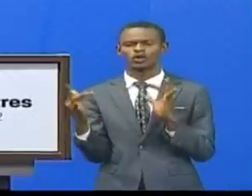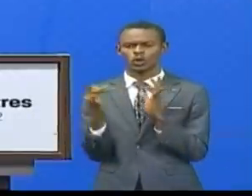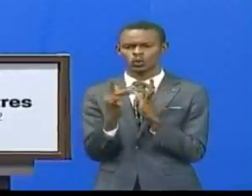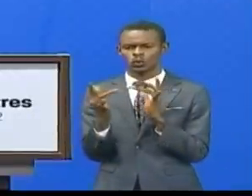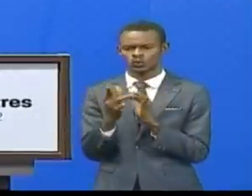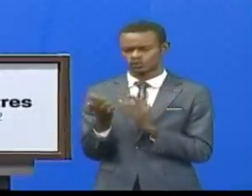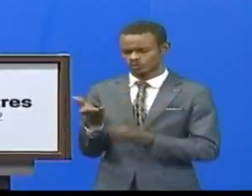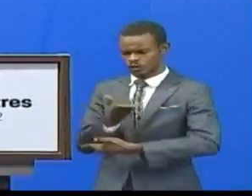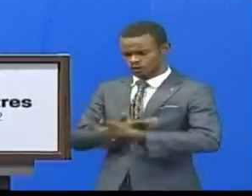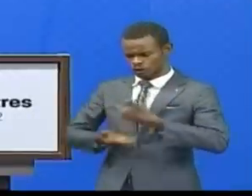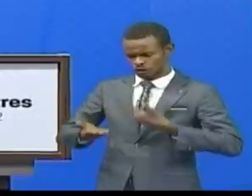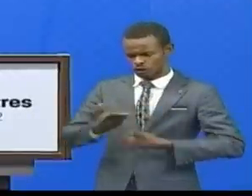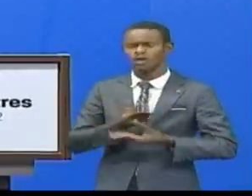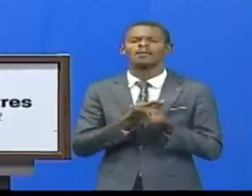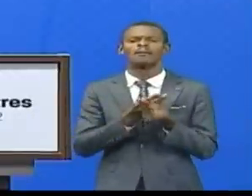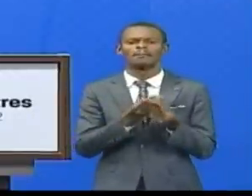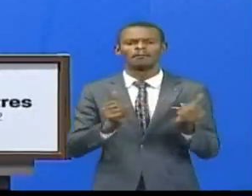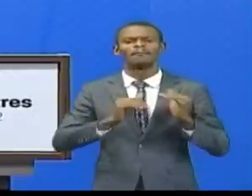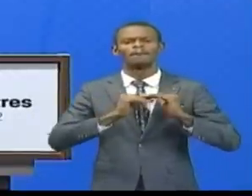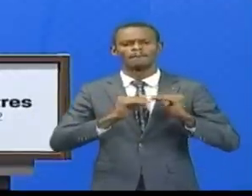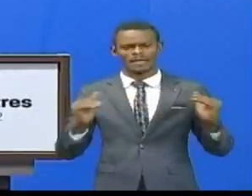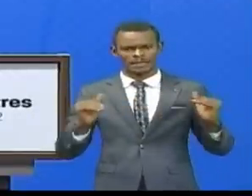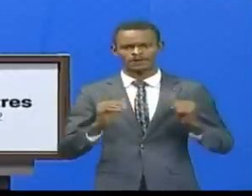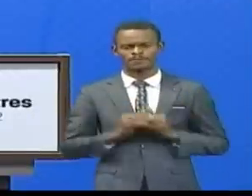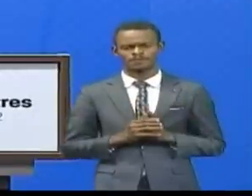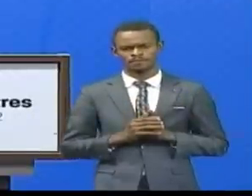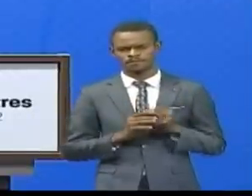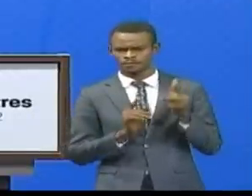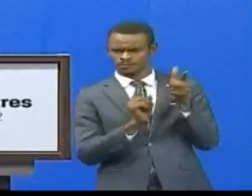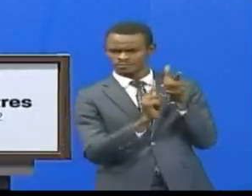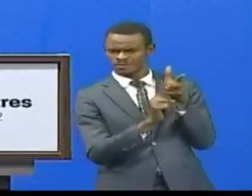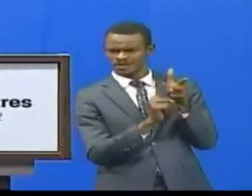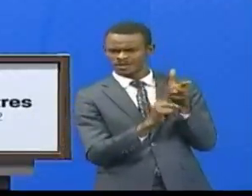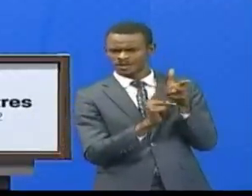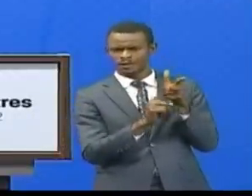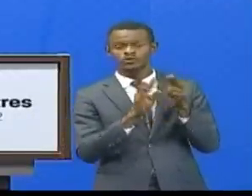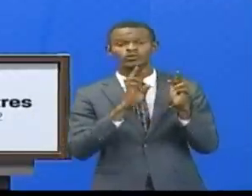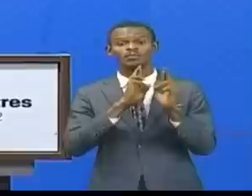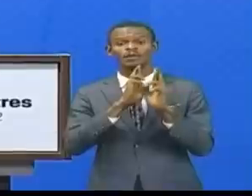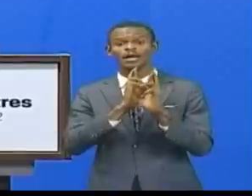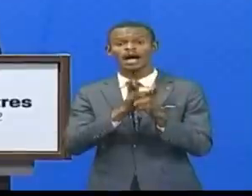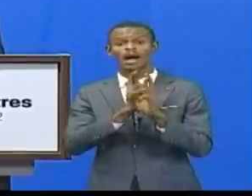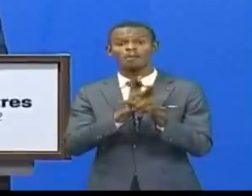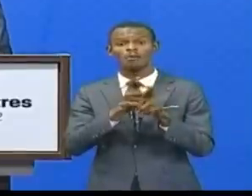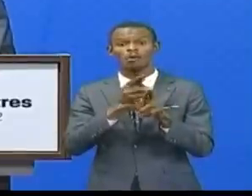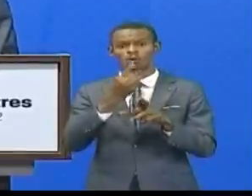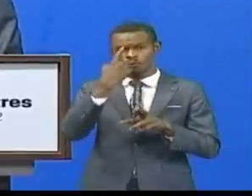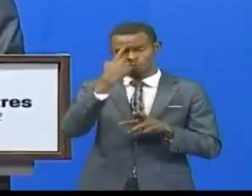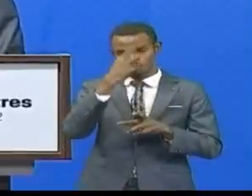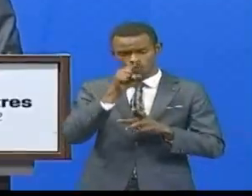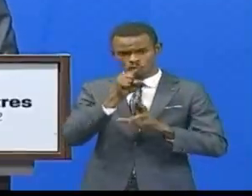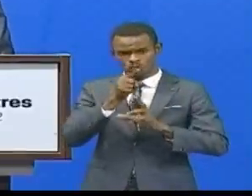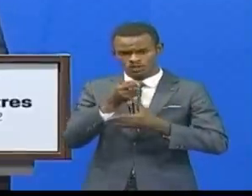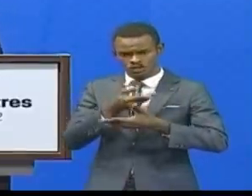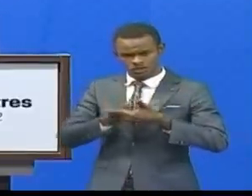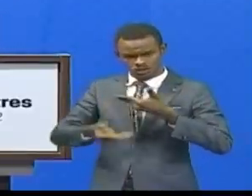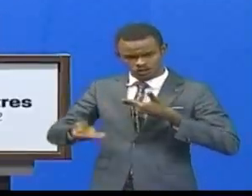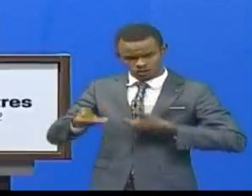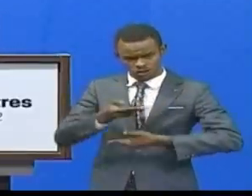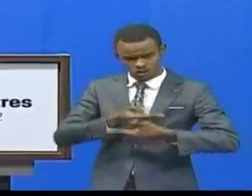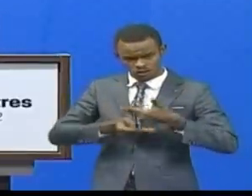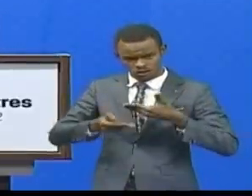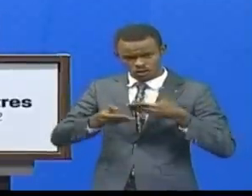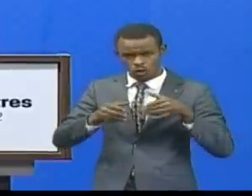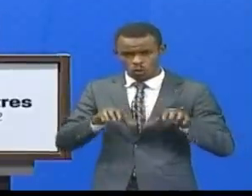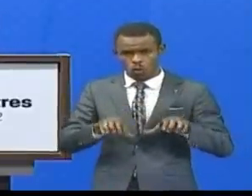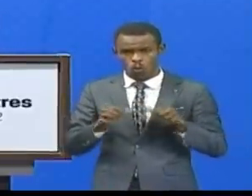Quant au troisième rapport, lié aux négociations entre la République démocratique du Congo et la société